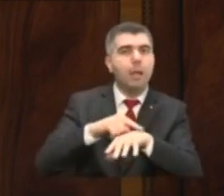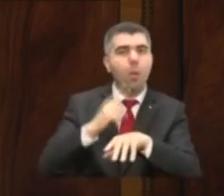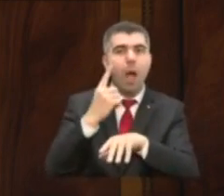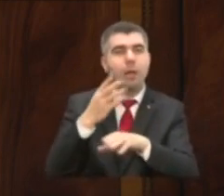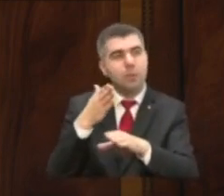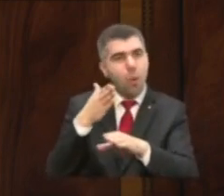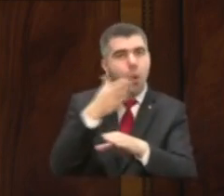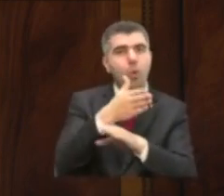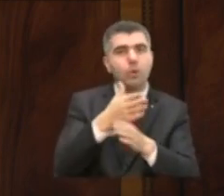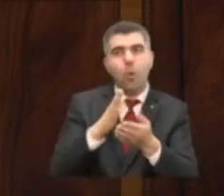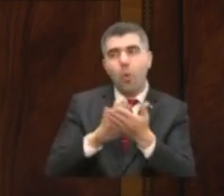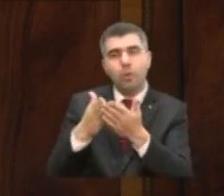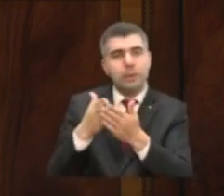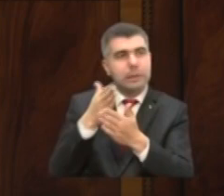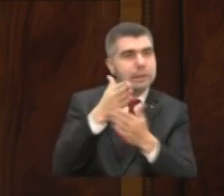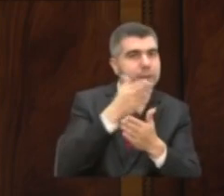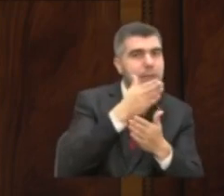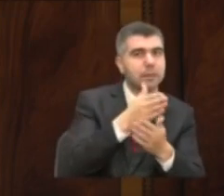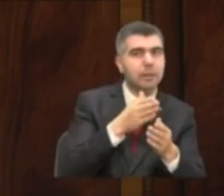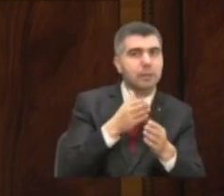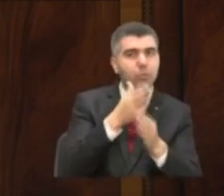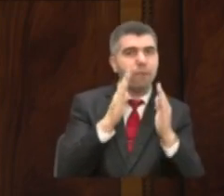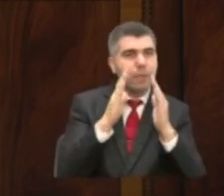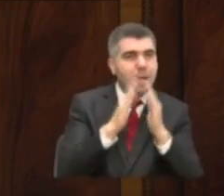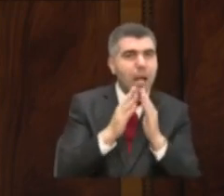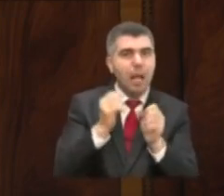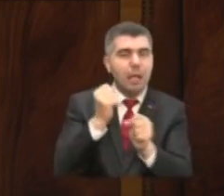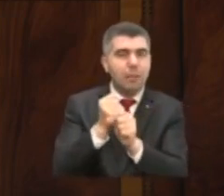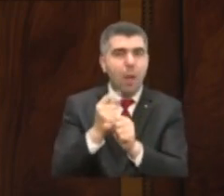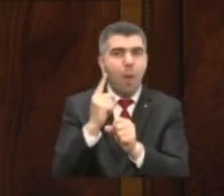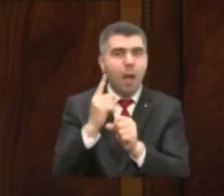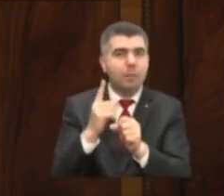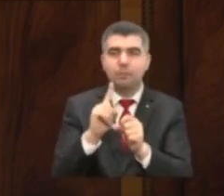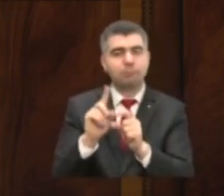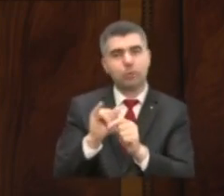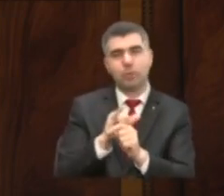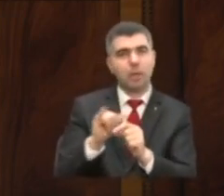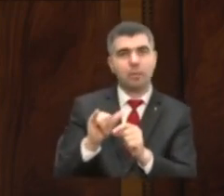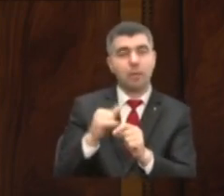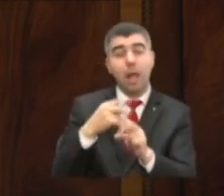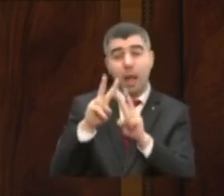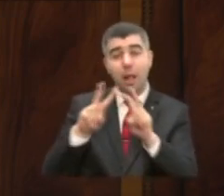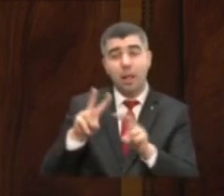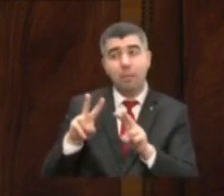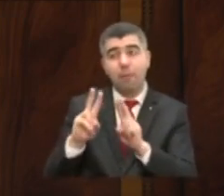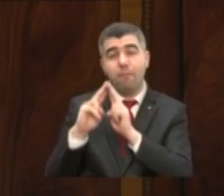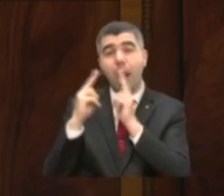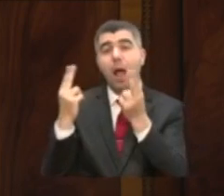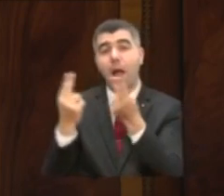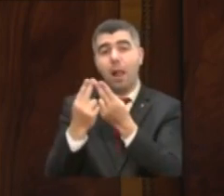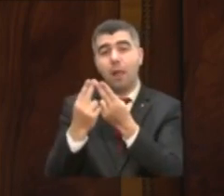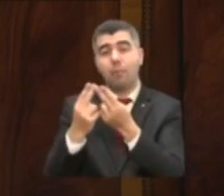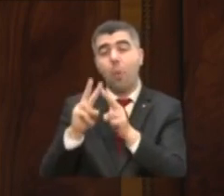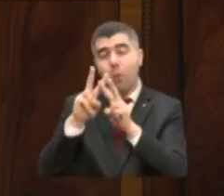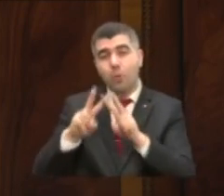شما كيكبر الاستهلاك كنلجؤوا الى وسائل ديال الطاقه غاليه جدا بحثوا عليها في السوق الدوليه او في الانتاج عن